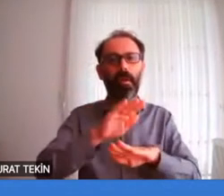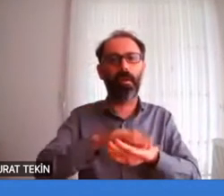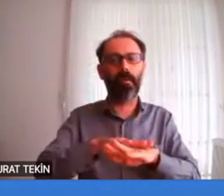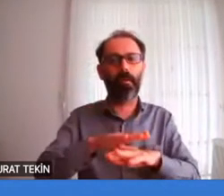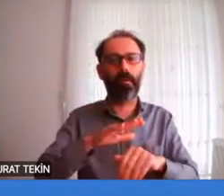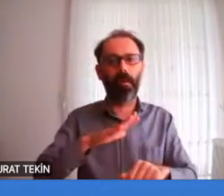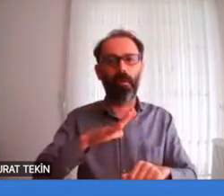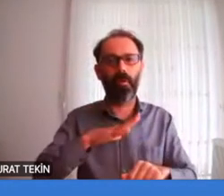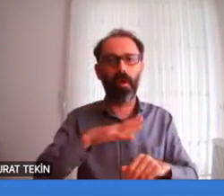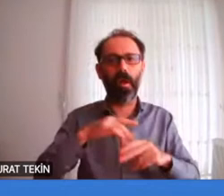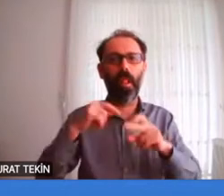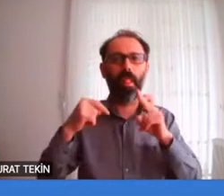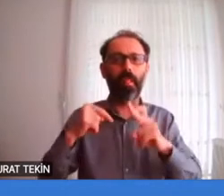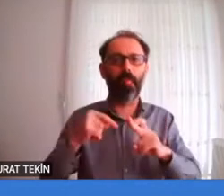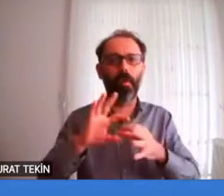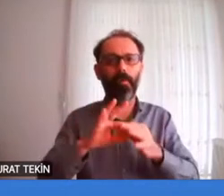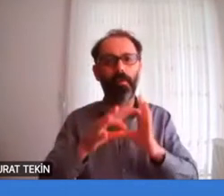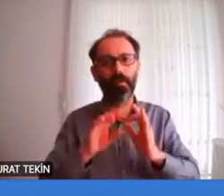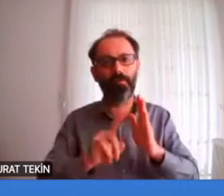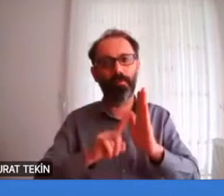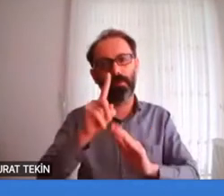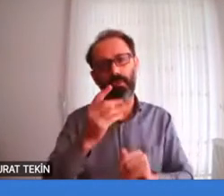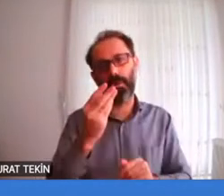da paralimpikler oldu.